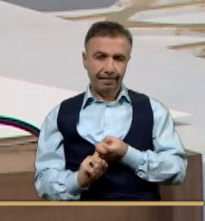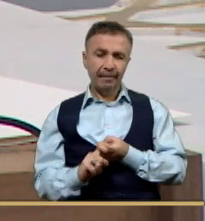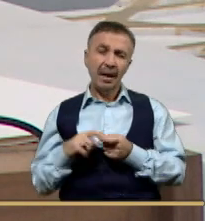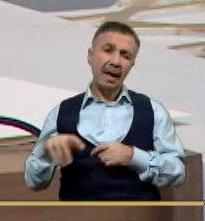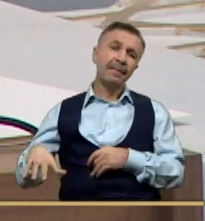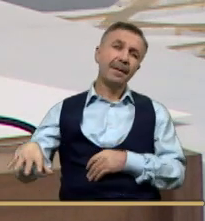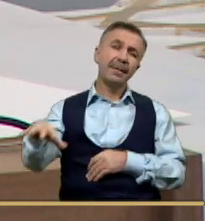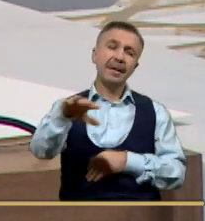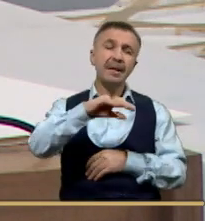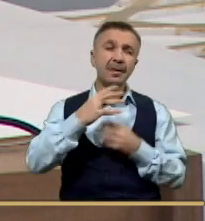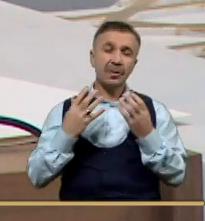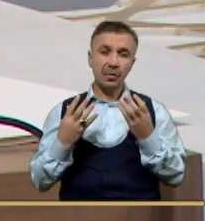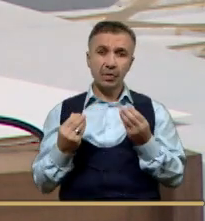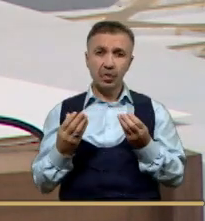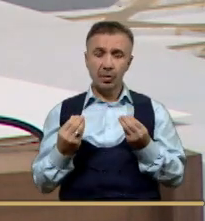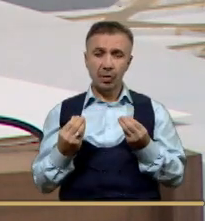hepimizin çokça